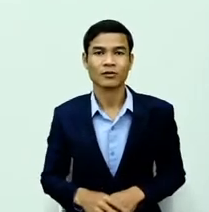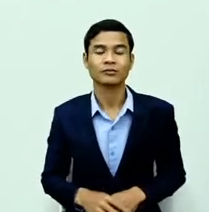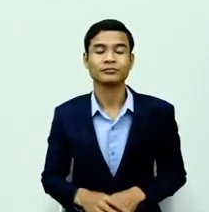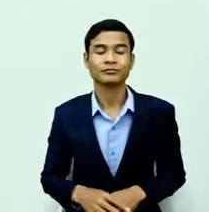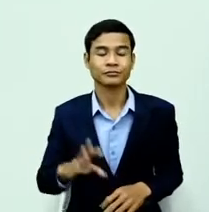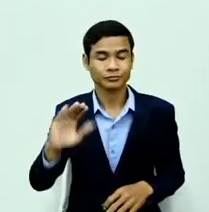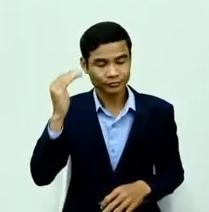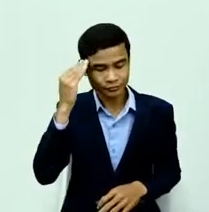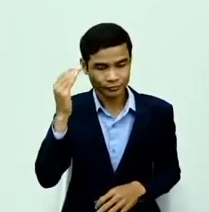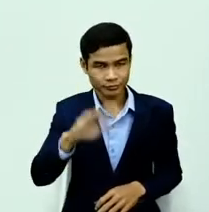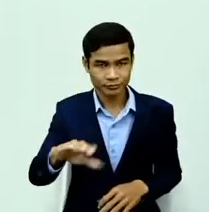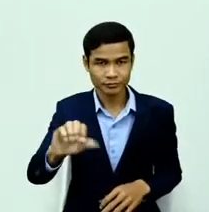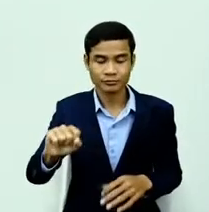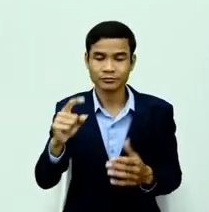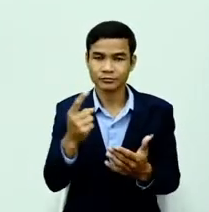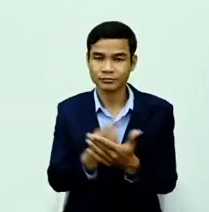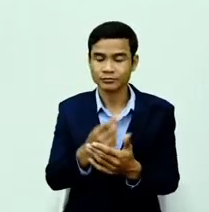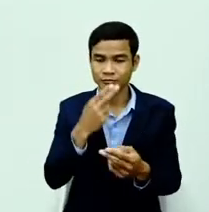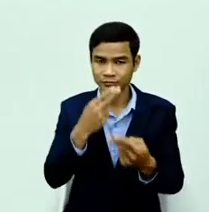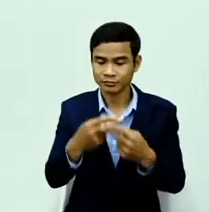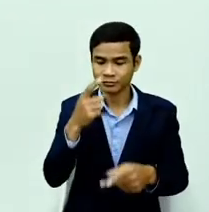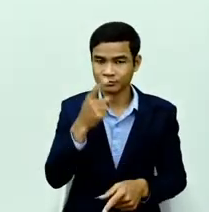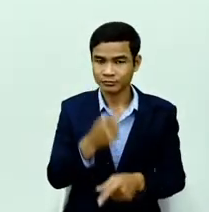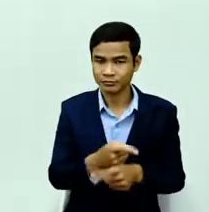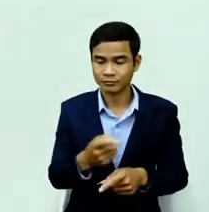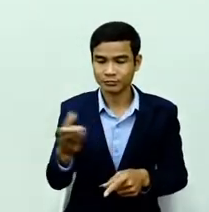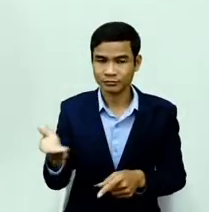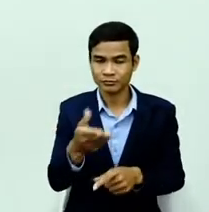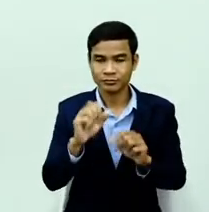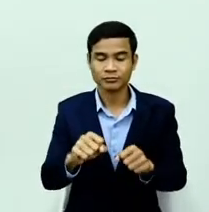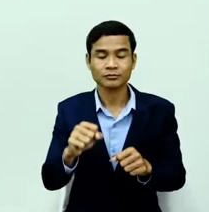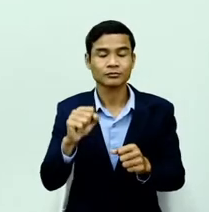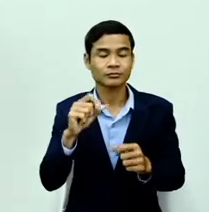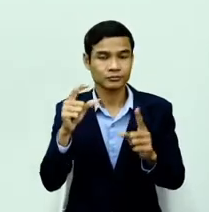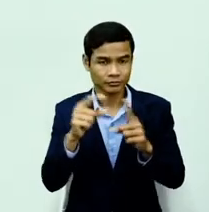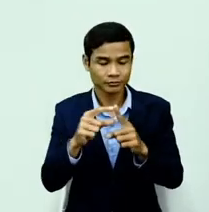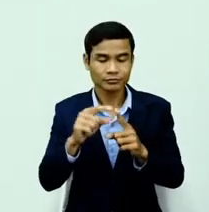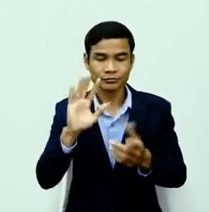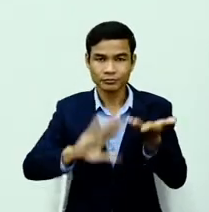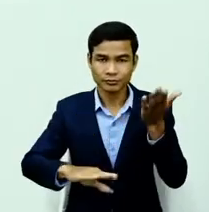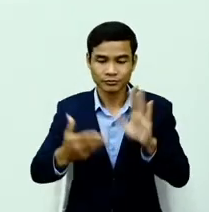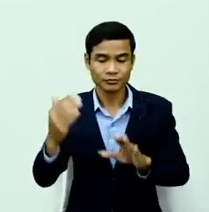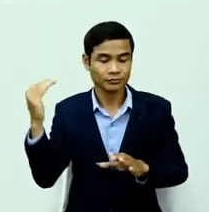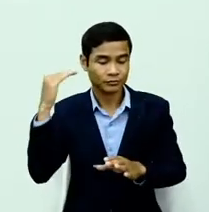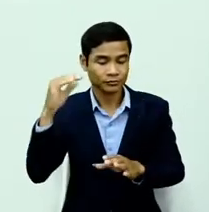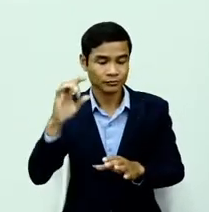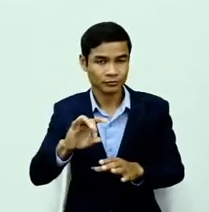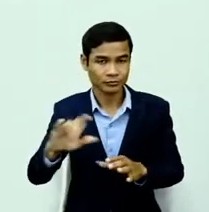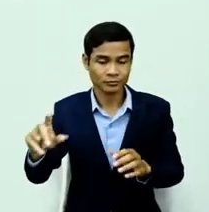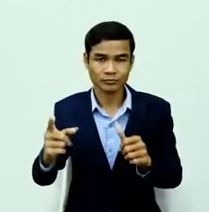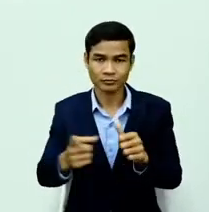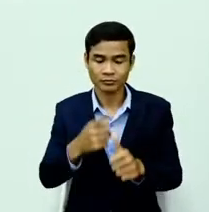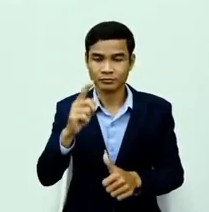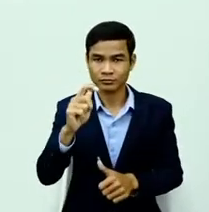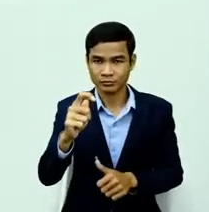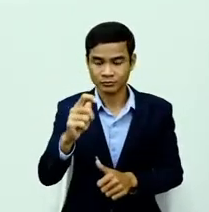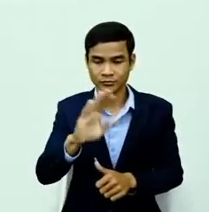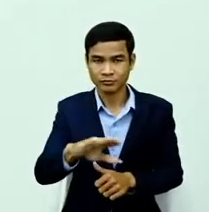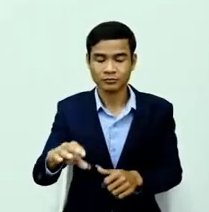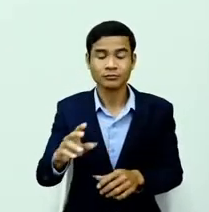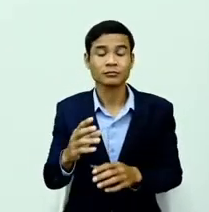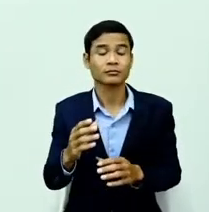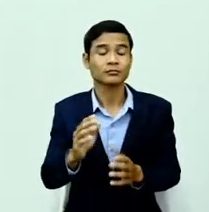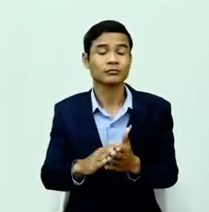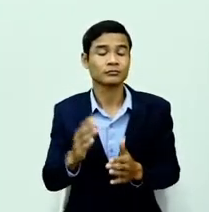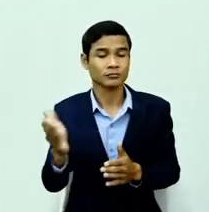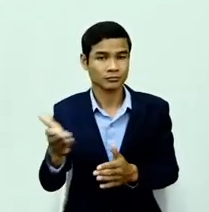chà sân khâm ta có bà con chia cho rùm chạy bàn trầm trớ bị rõm cứ miếng sâu đám rổ chà sạp